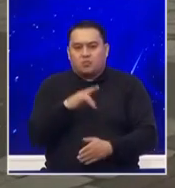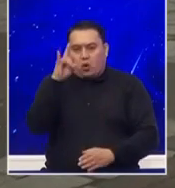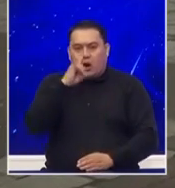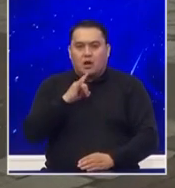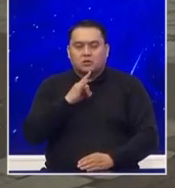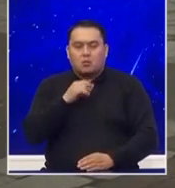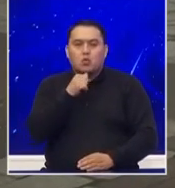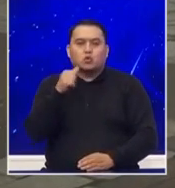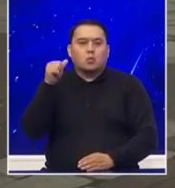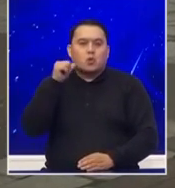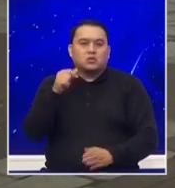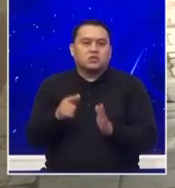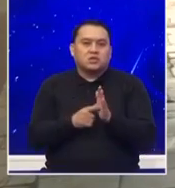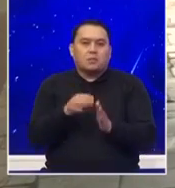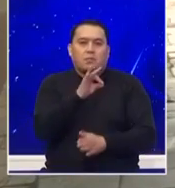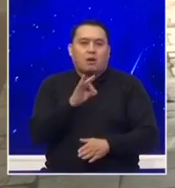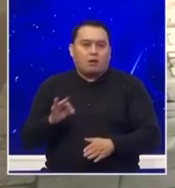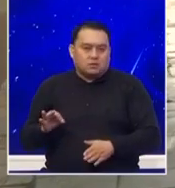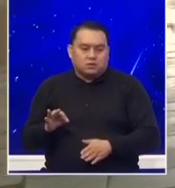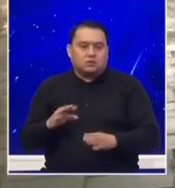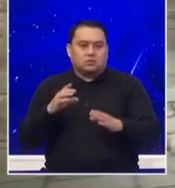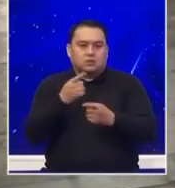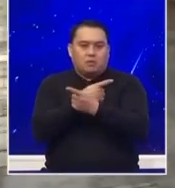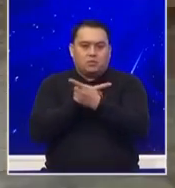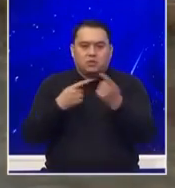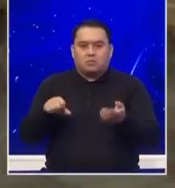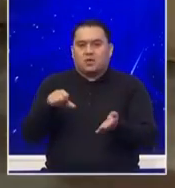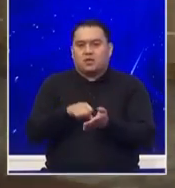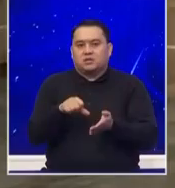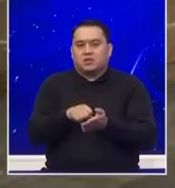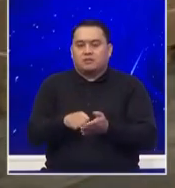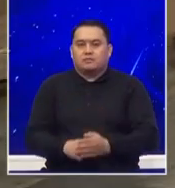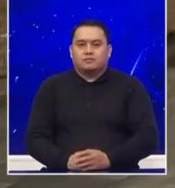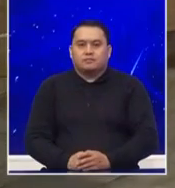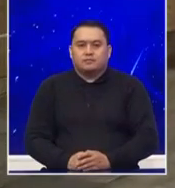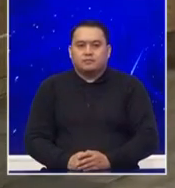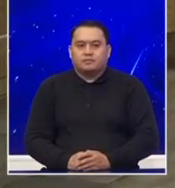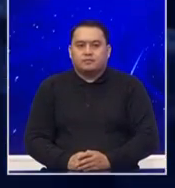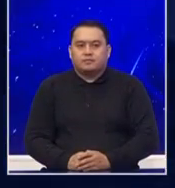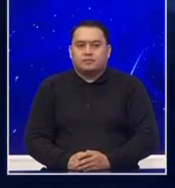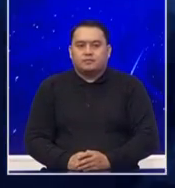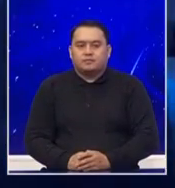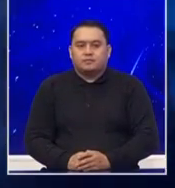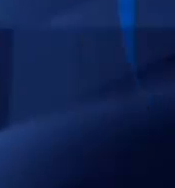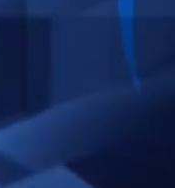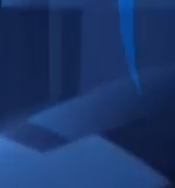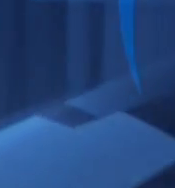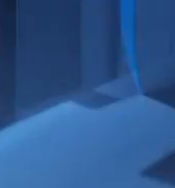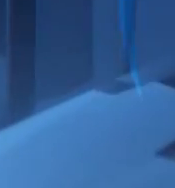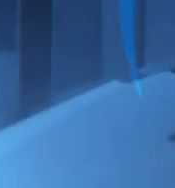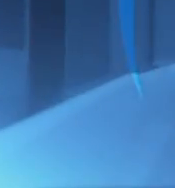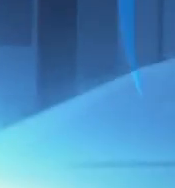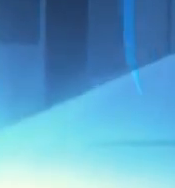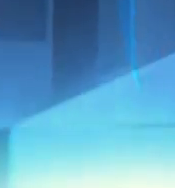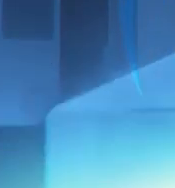За прошлый год на 7,5% сообщают представители Союза птицеводов Казахстана. Панау Исимбекова, Надир